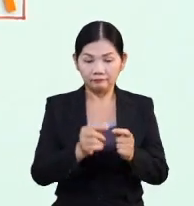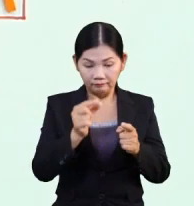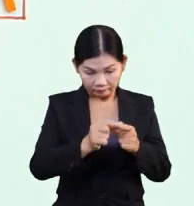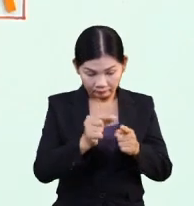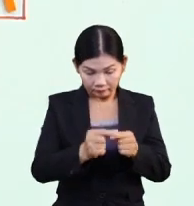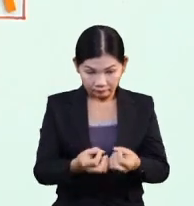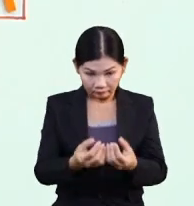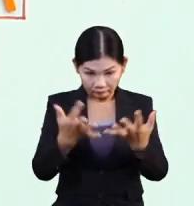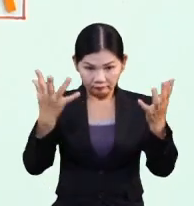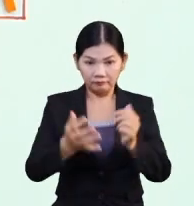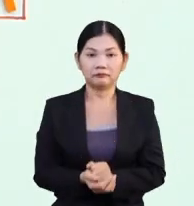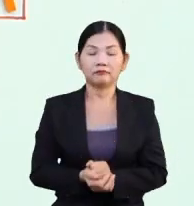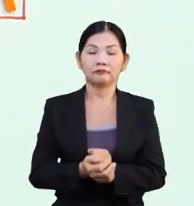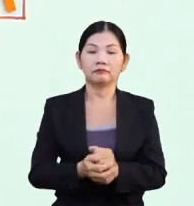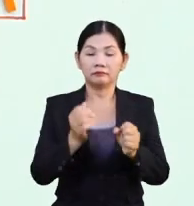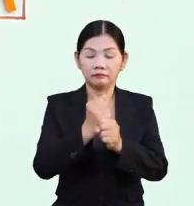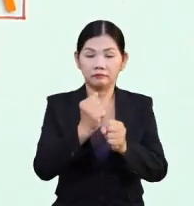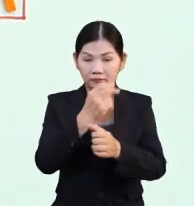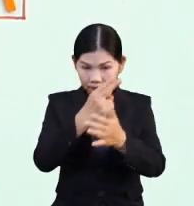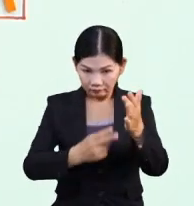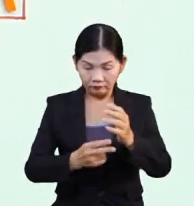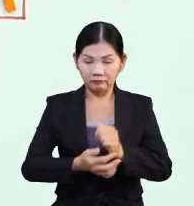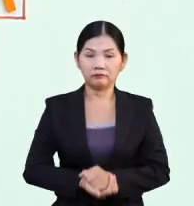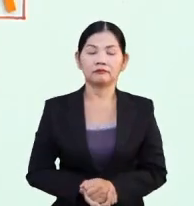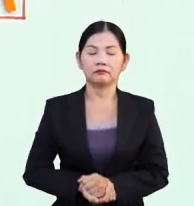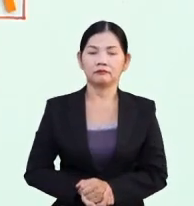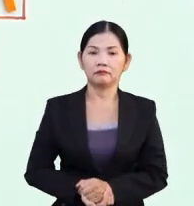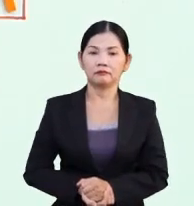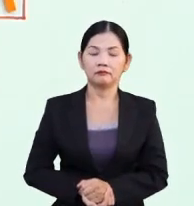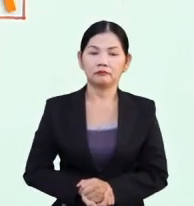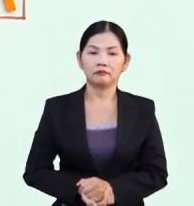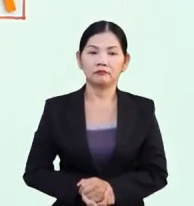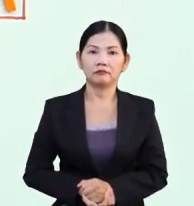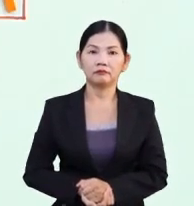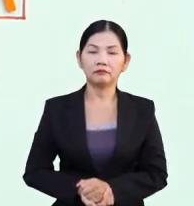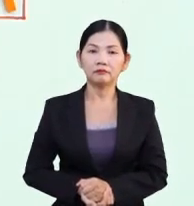ចាអញ្ចឹងដើម្បីរកផលសណ្ដែកដែលច្រើនជាងនោះឃើញ ចាតើយើងត្រូវធ្វើដូចម្ដេចគាត់